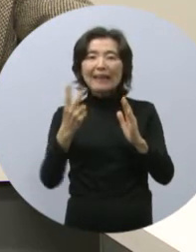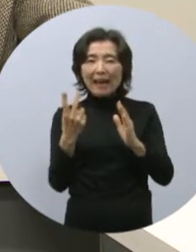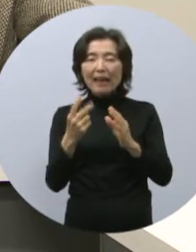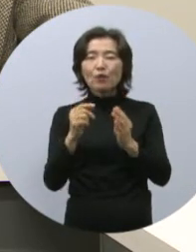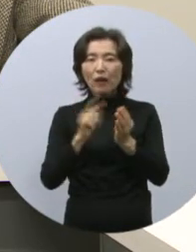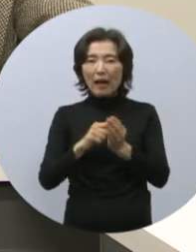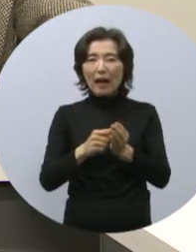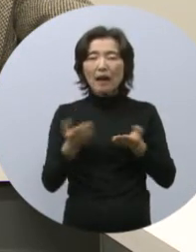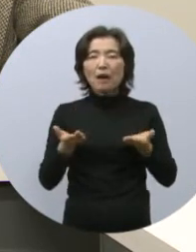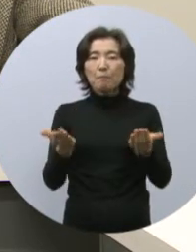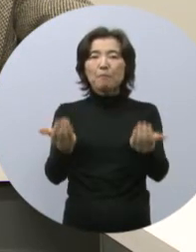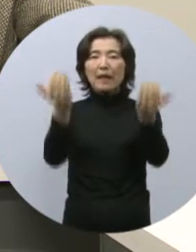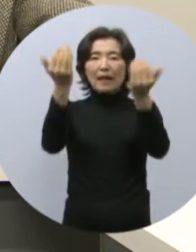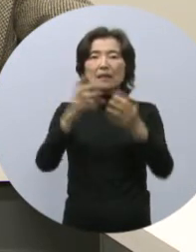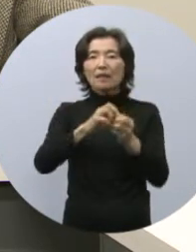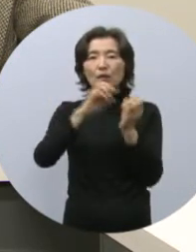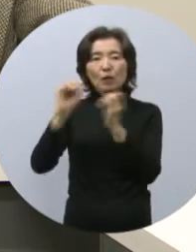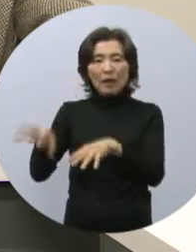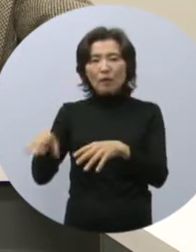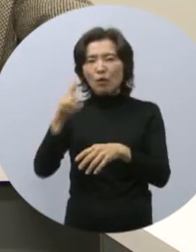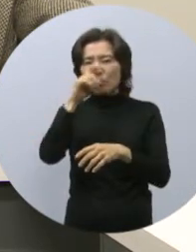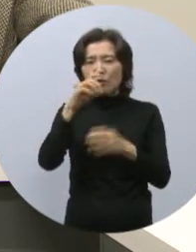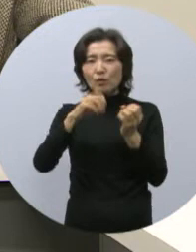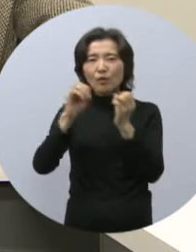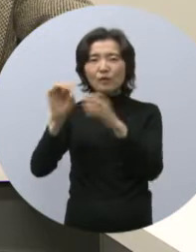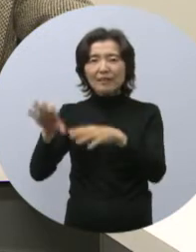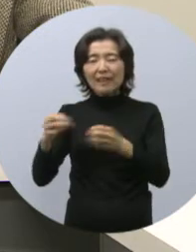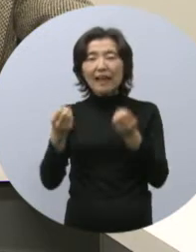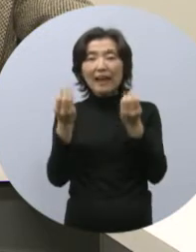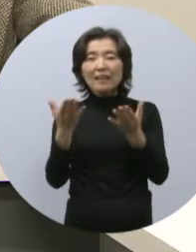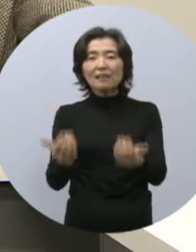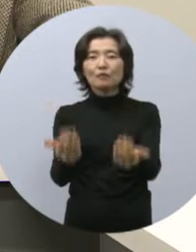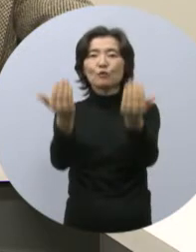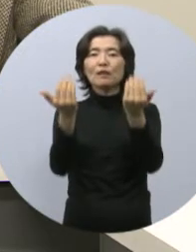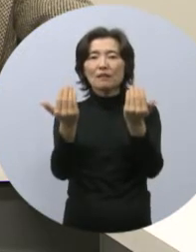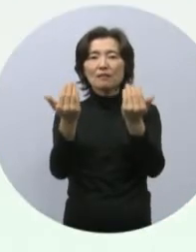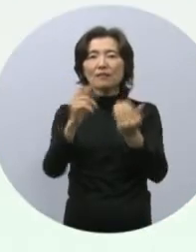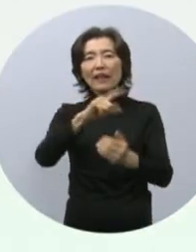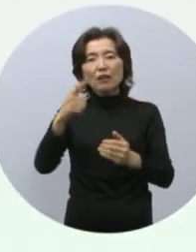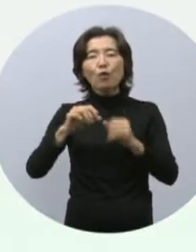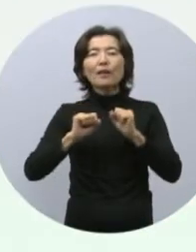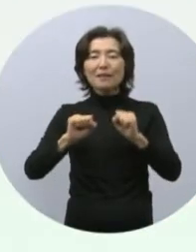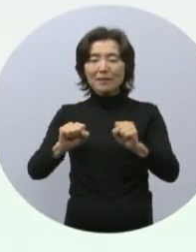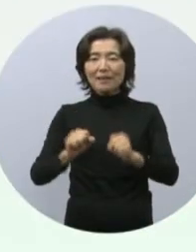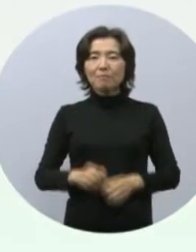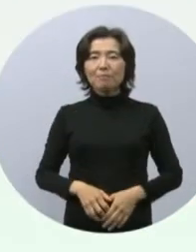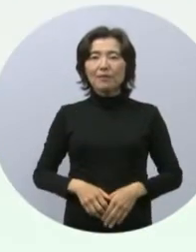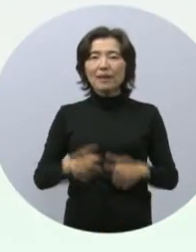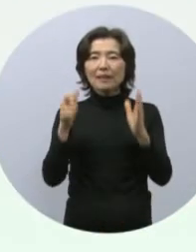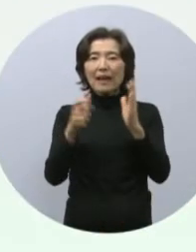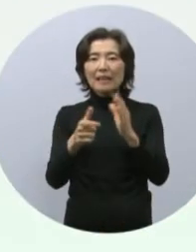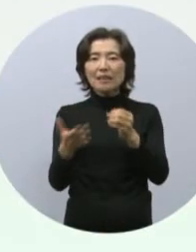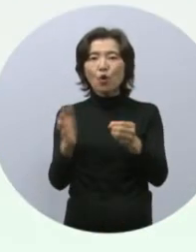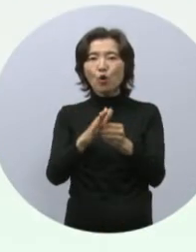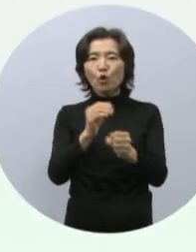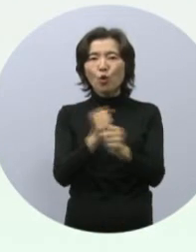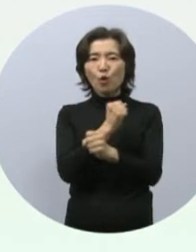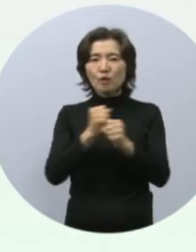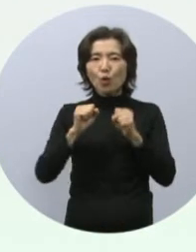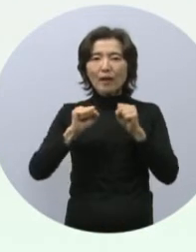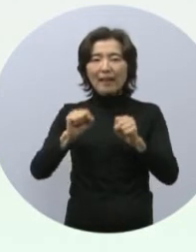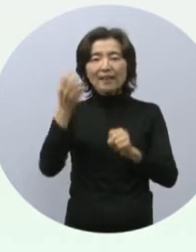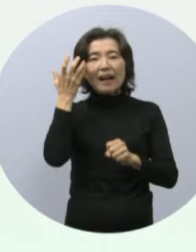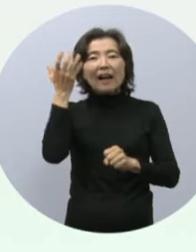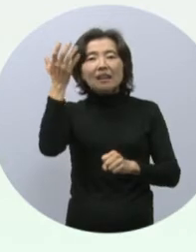ダの撤去、新設、そういったことをいたしました。 耐震補強工事を行った